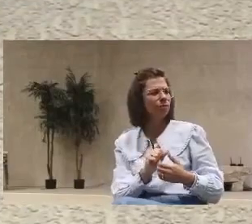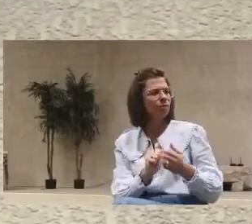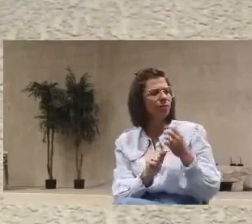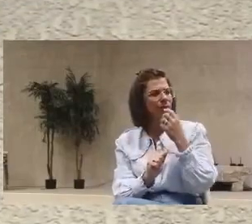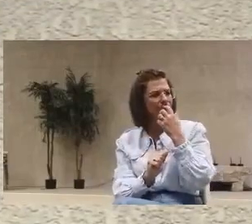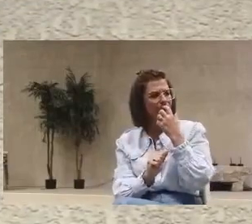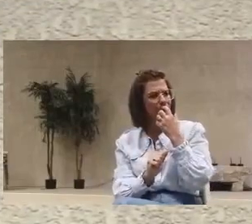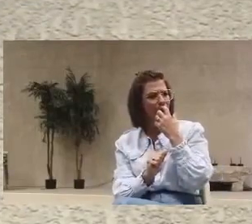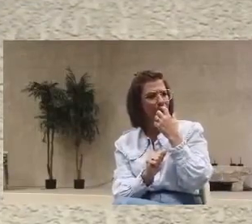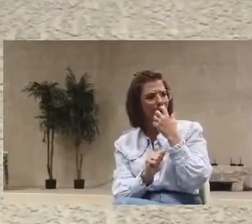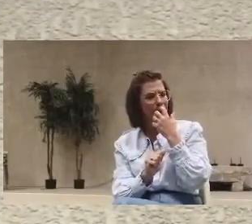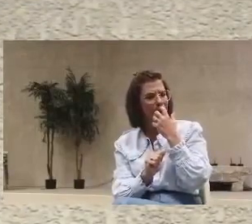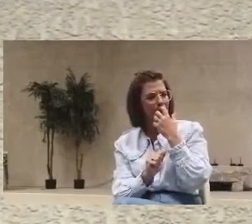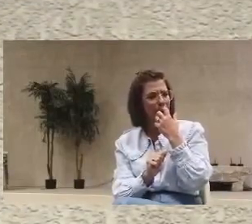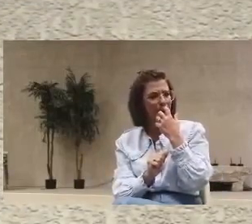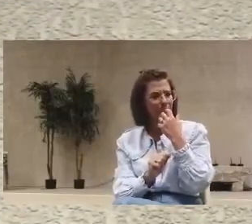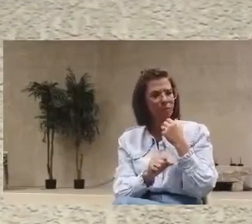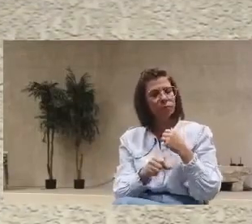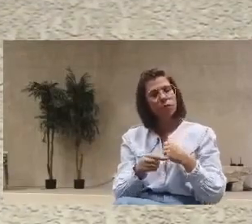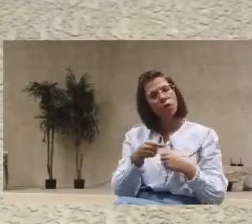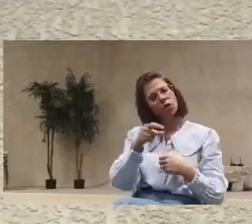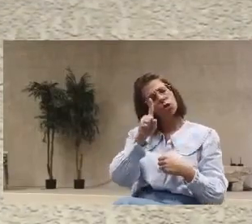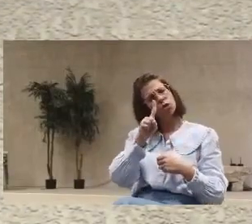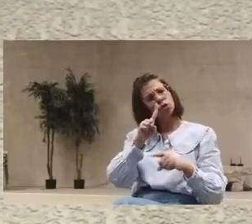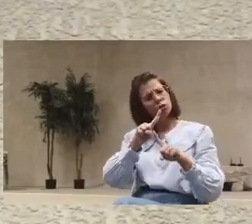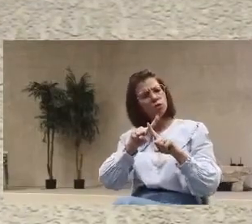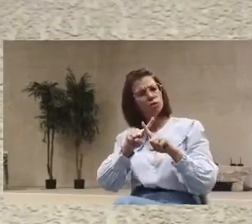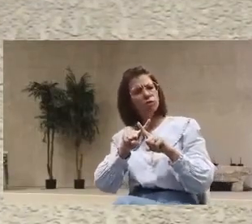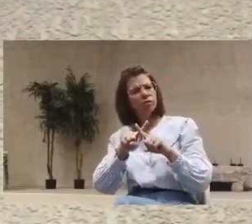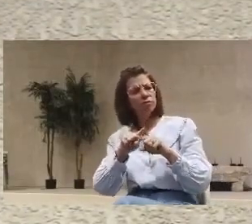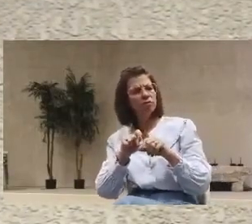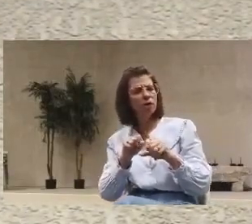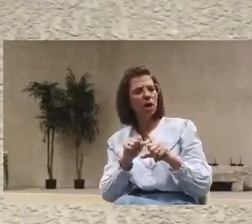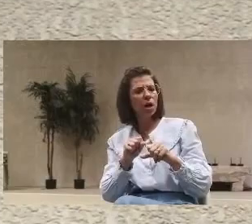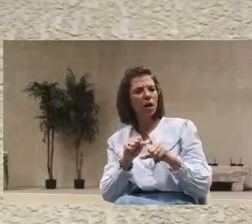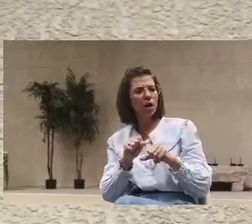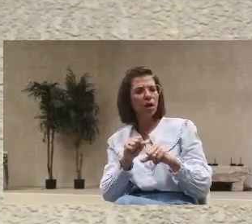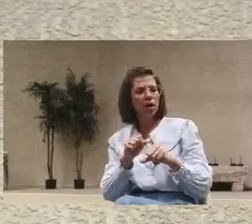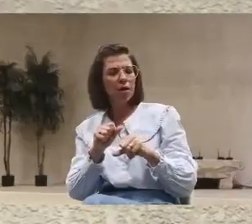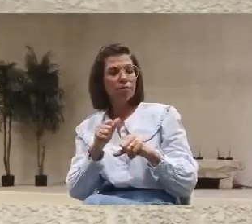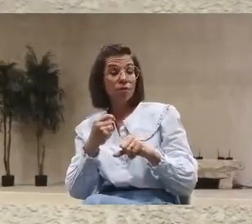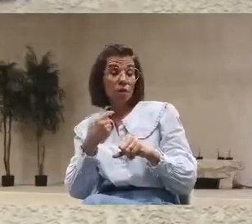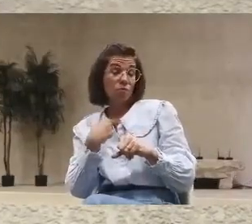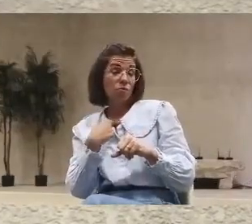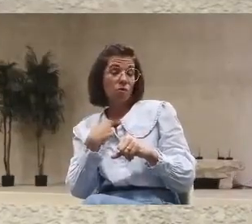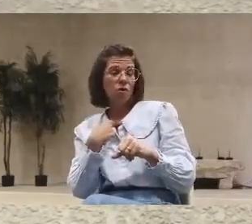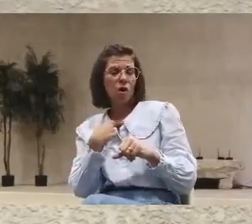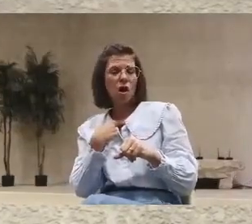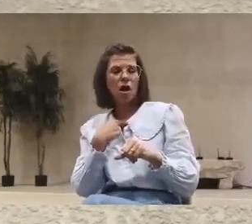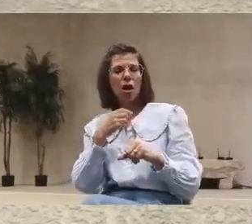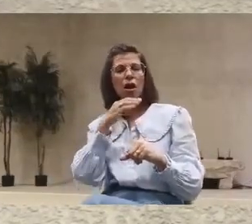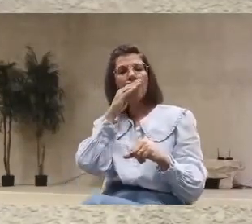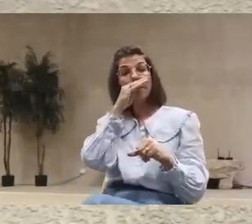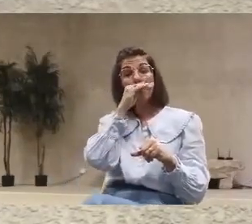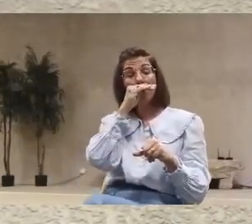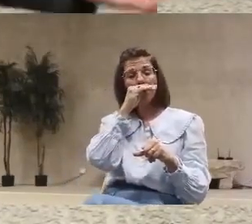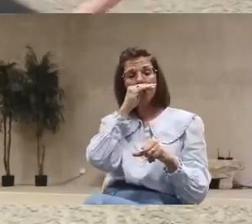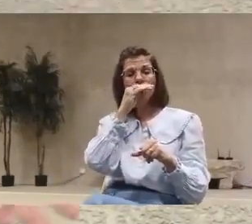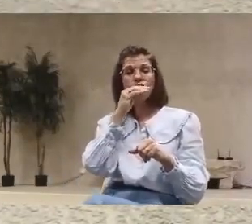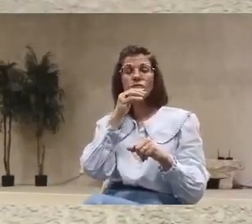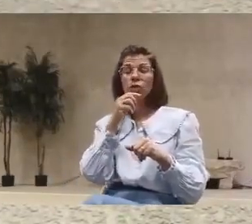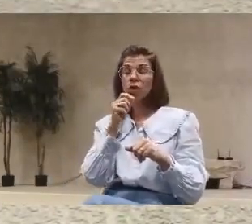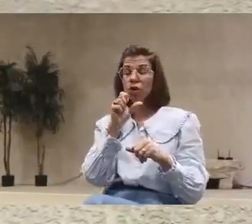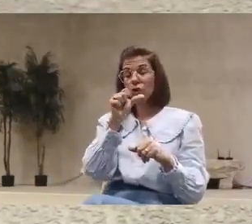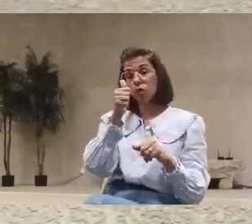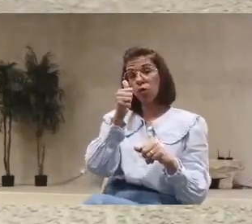choc pour moi un midi et le soir j'apprenais qu'il se suicidait. Et pourtant, un midi, il avait l'air jovial.